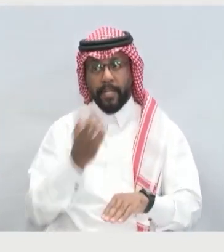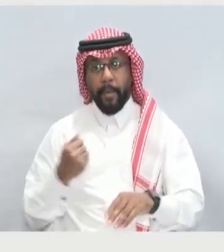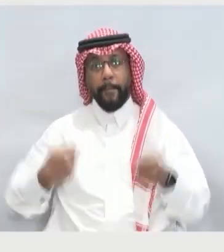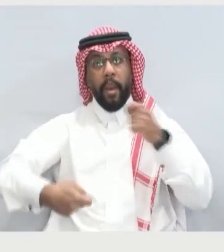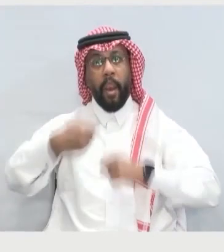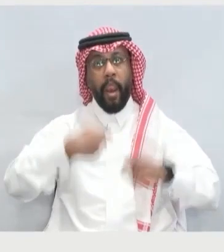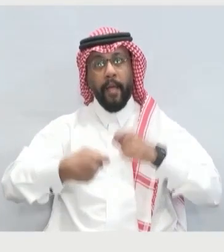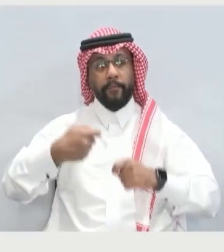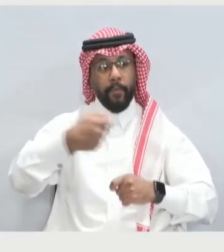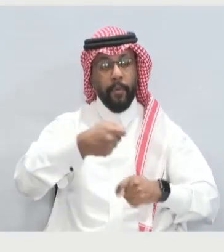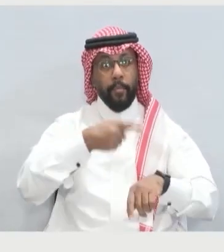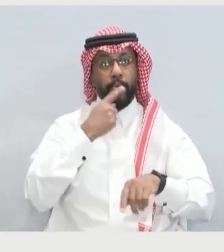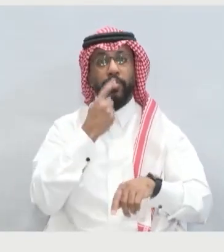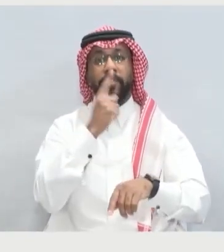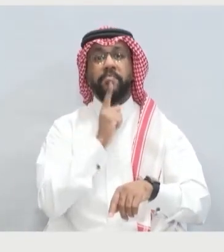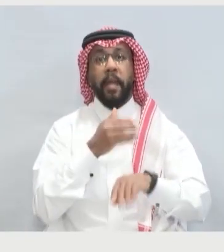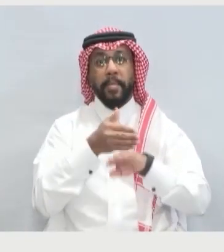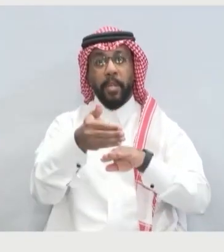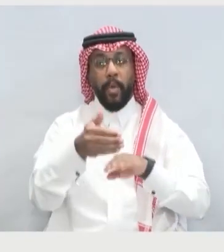كبير في الاصول طويله